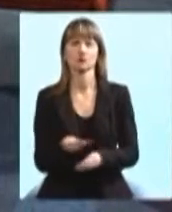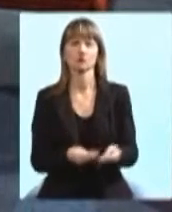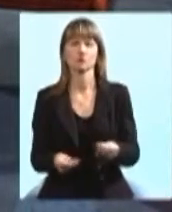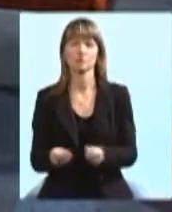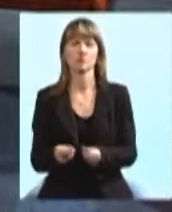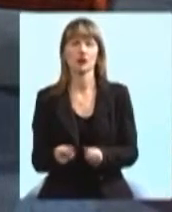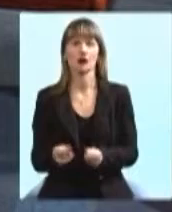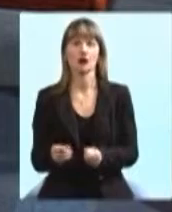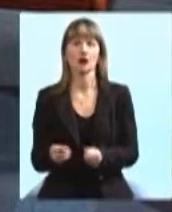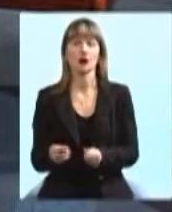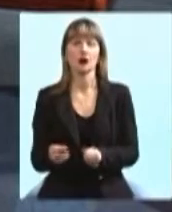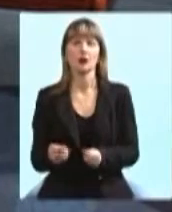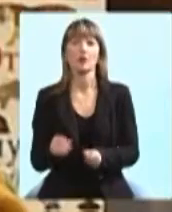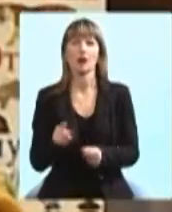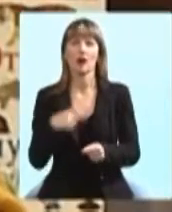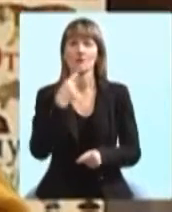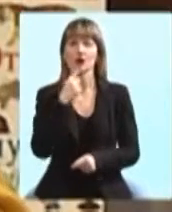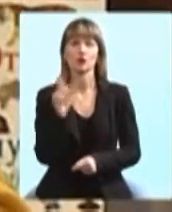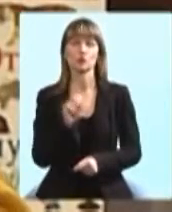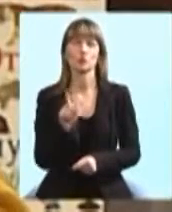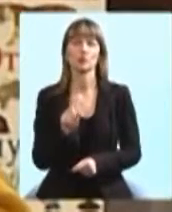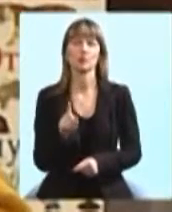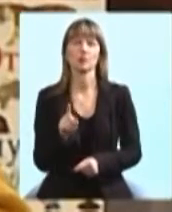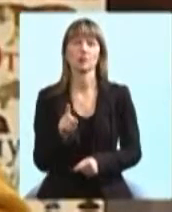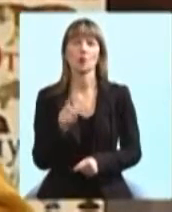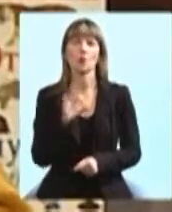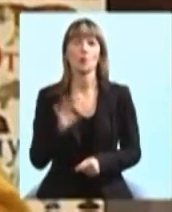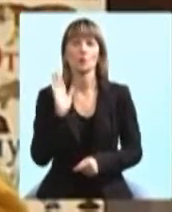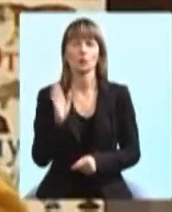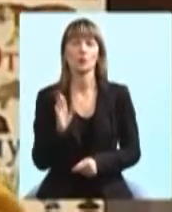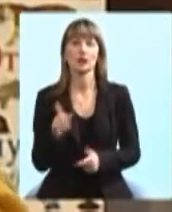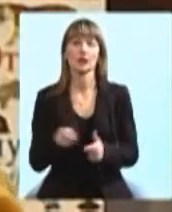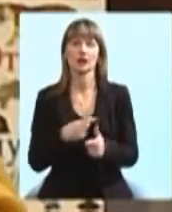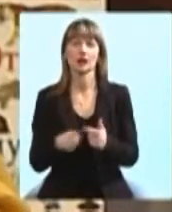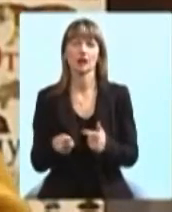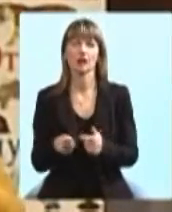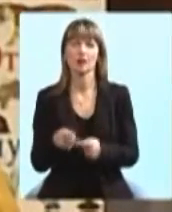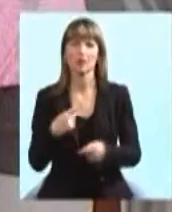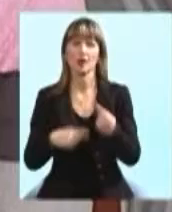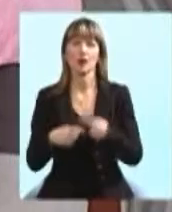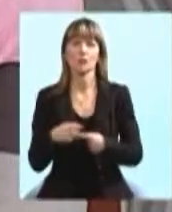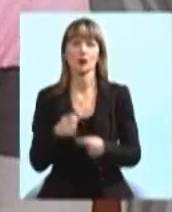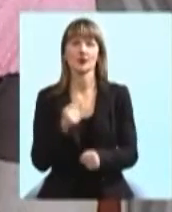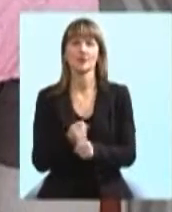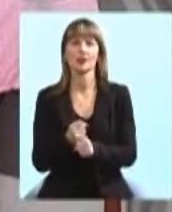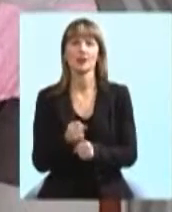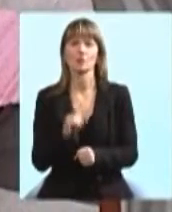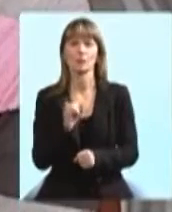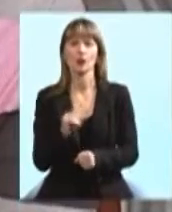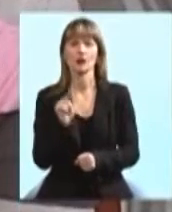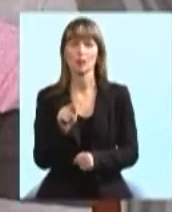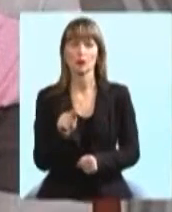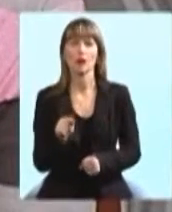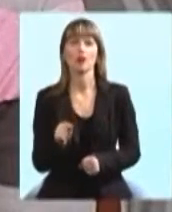тебе говорят, там, или наоборот, на тебя порчу наговаривают. Ого, які страшні речі. Ну